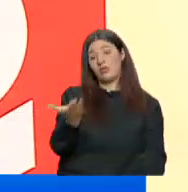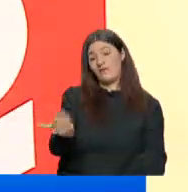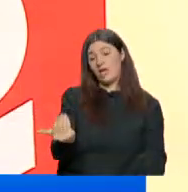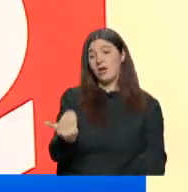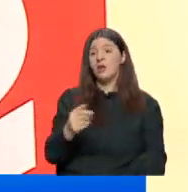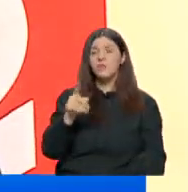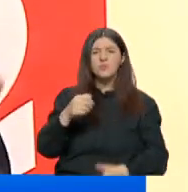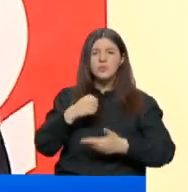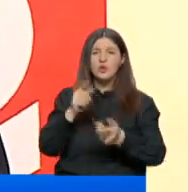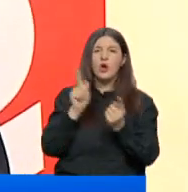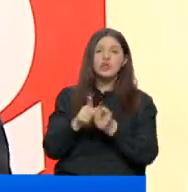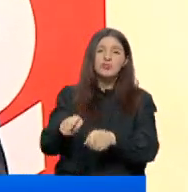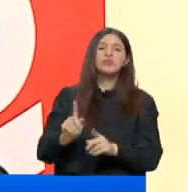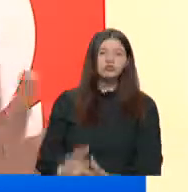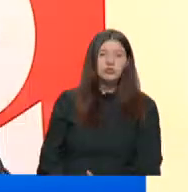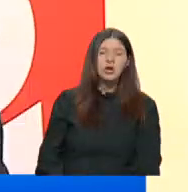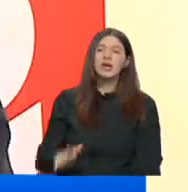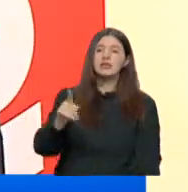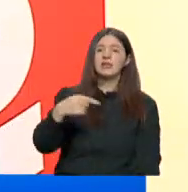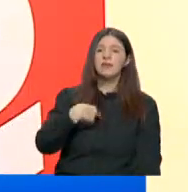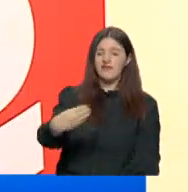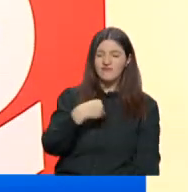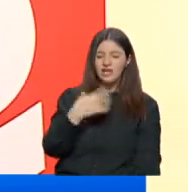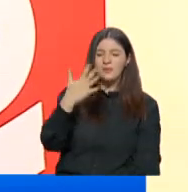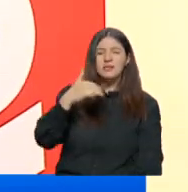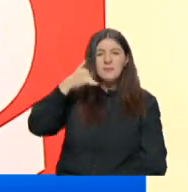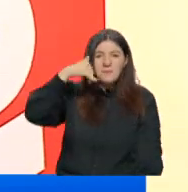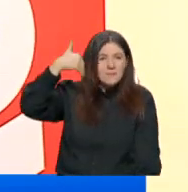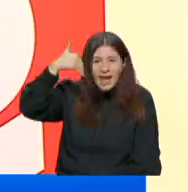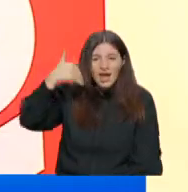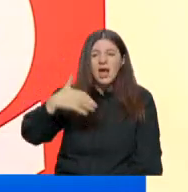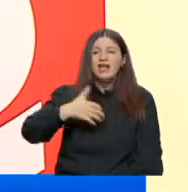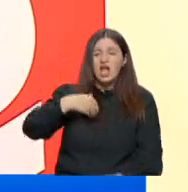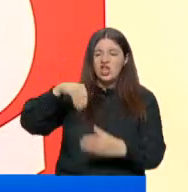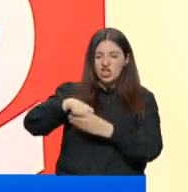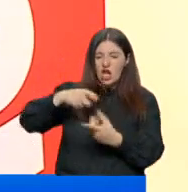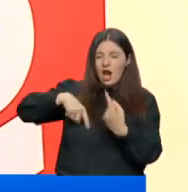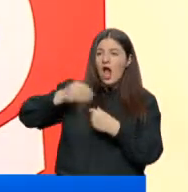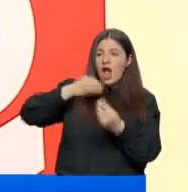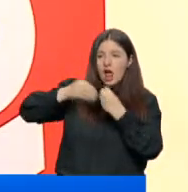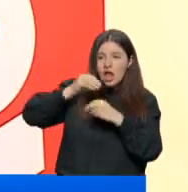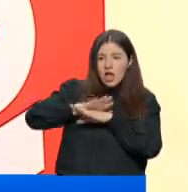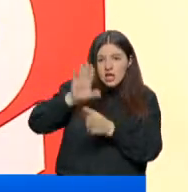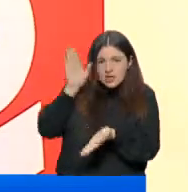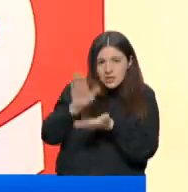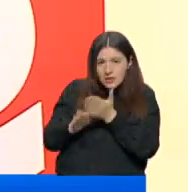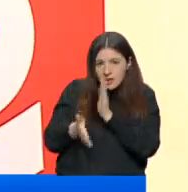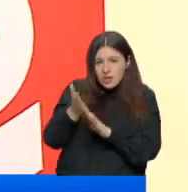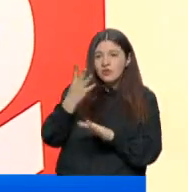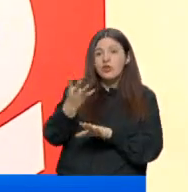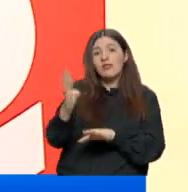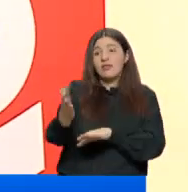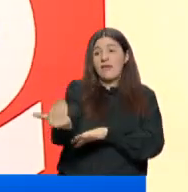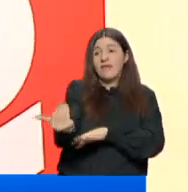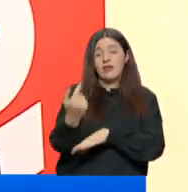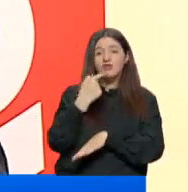Yani bu bütçenin özeti budur. Ben senin bana teslim ettiğin 5 tane koyunu kendi aramda yedim. Bitti. Şimdi 4 tane daha